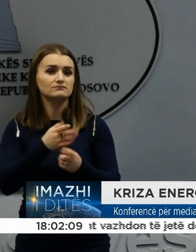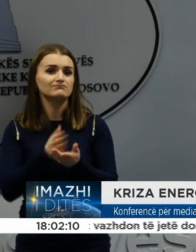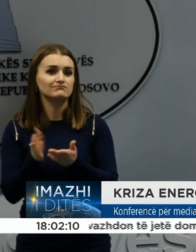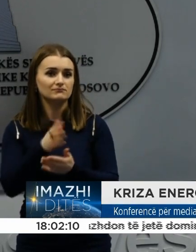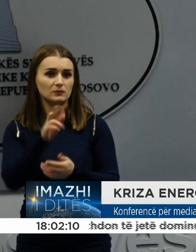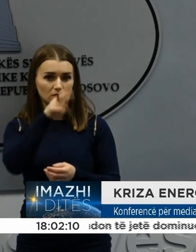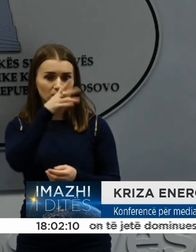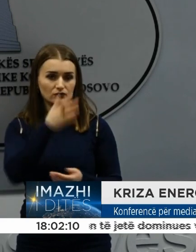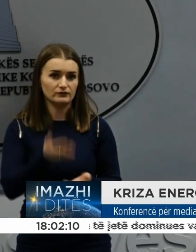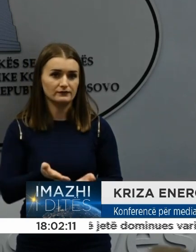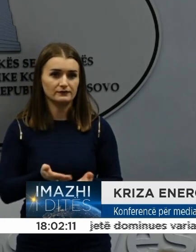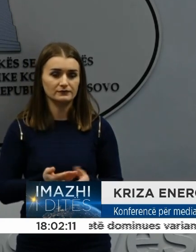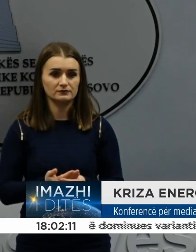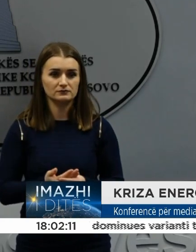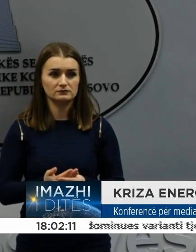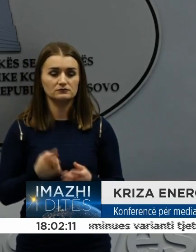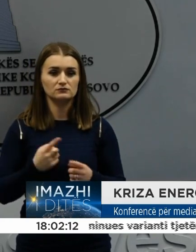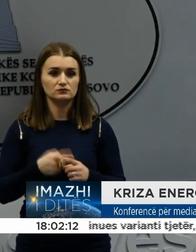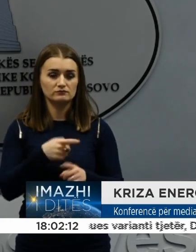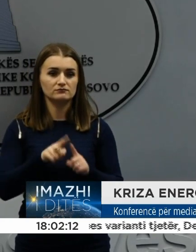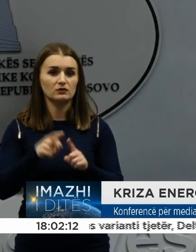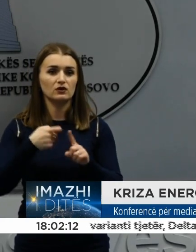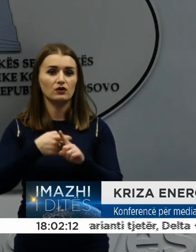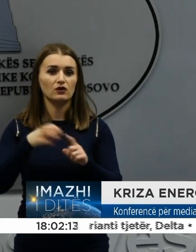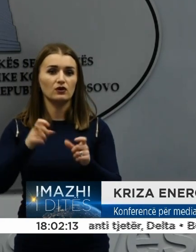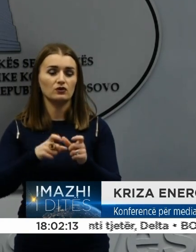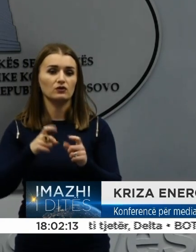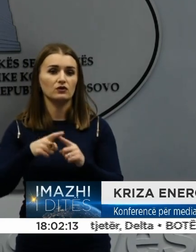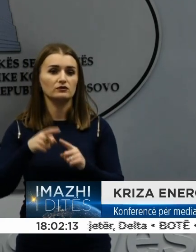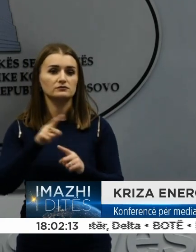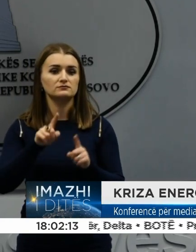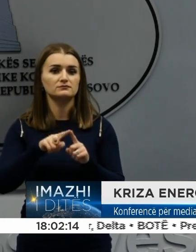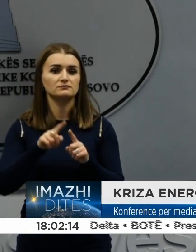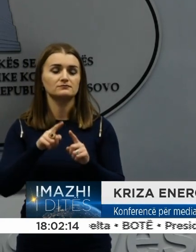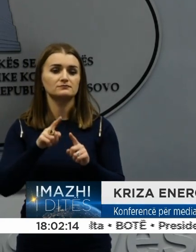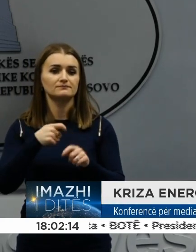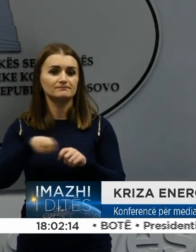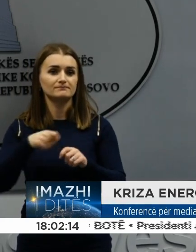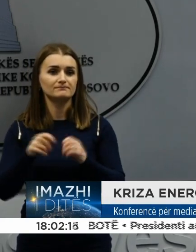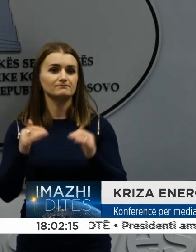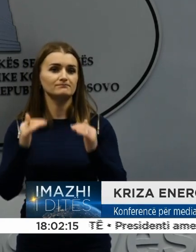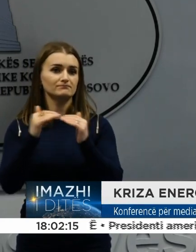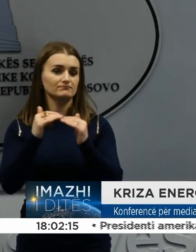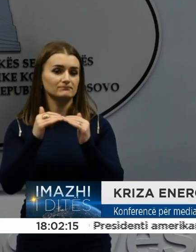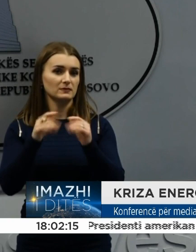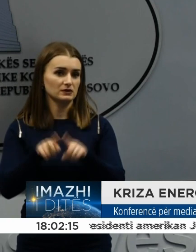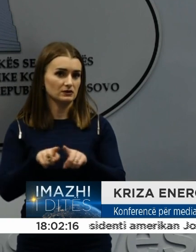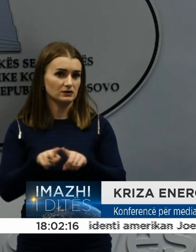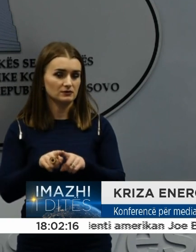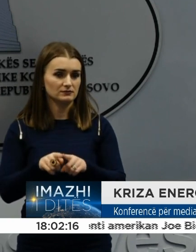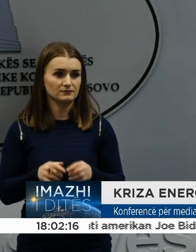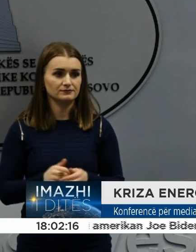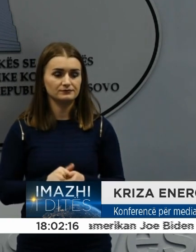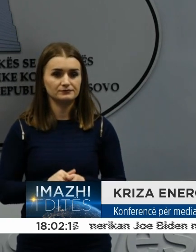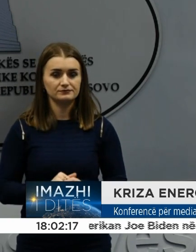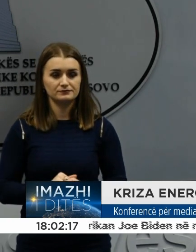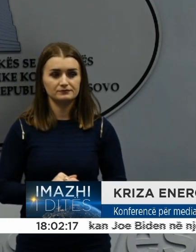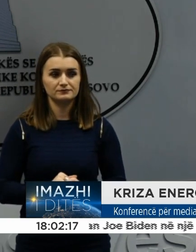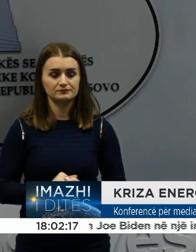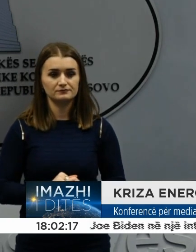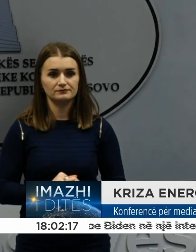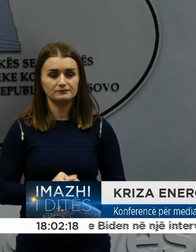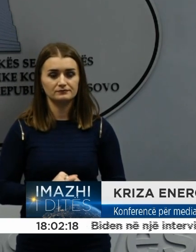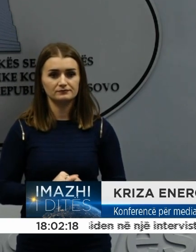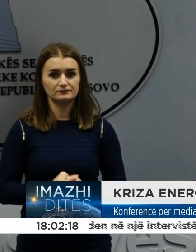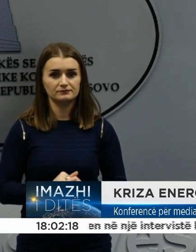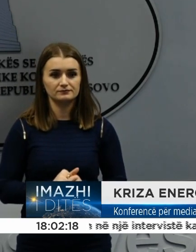momentin e kohë reale bën balancimin e sistemit, në mënyrë që pastaj shkaktarëve të devijimit ja vendos faturat për këto